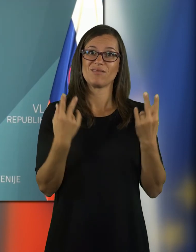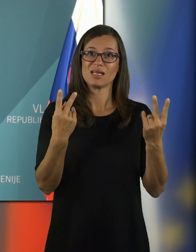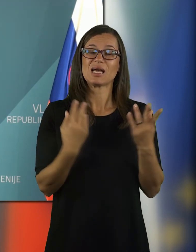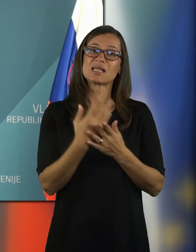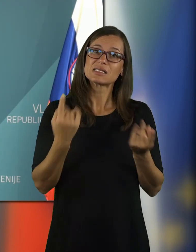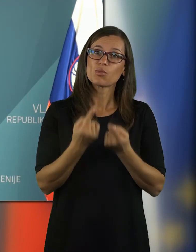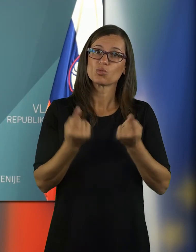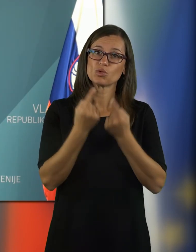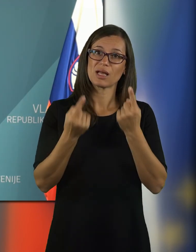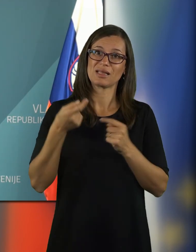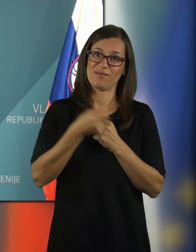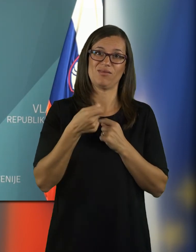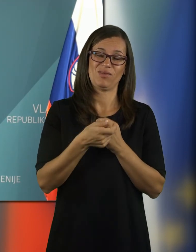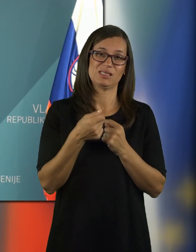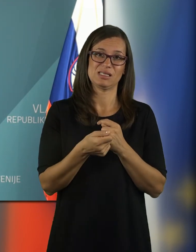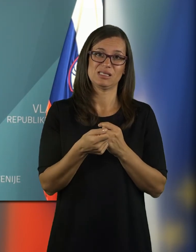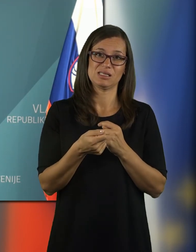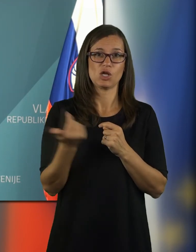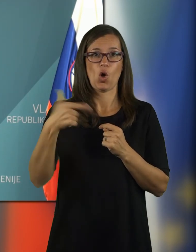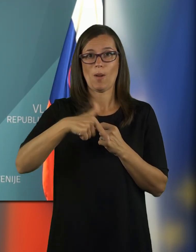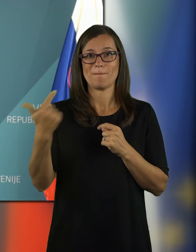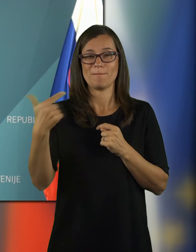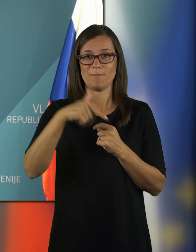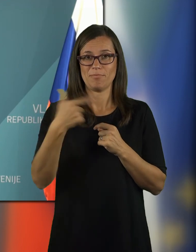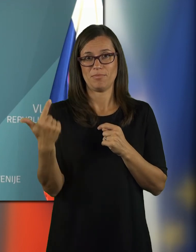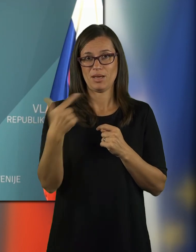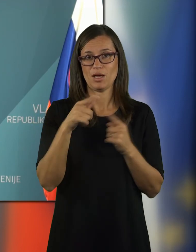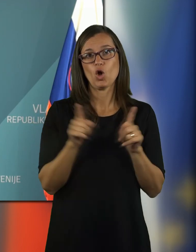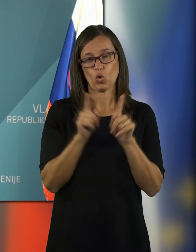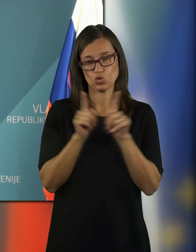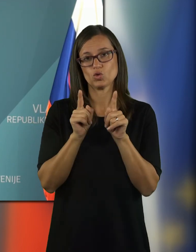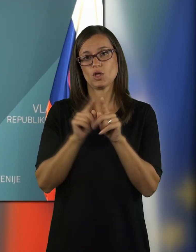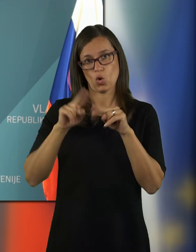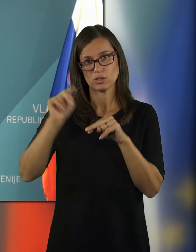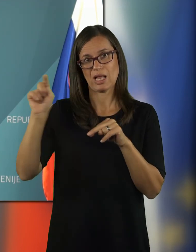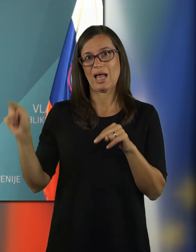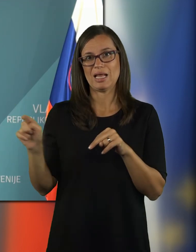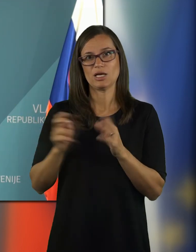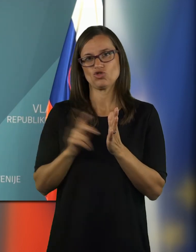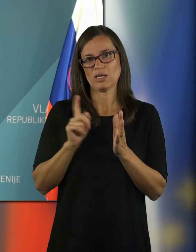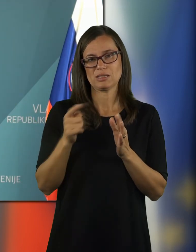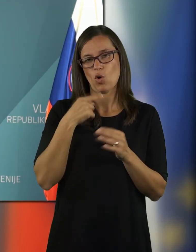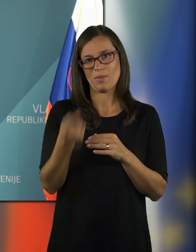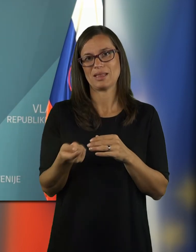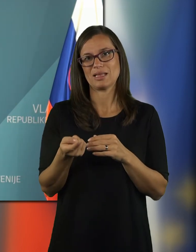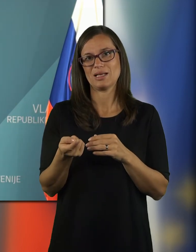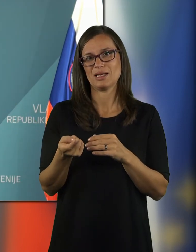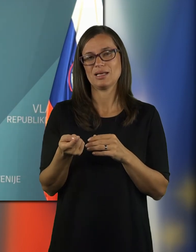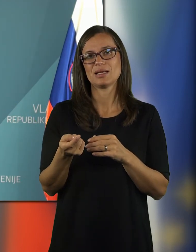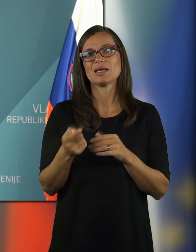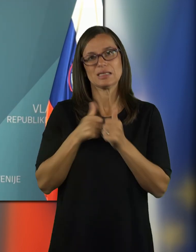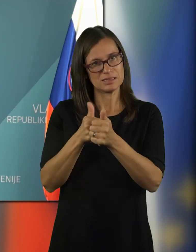velja za spodbujanje investicij, obe, tako kot tudi ostale, ki jih zdaj nismo omenjali,